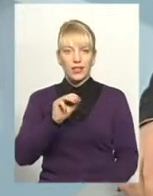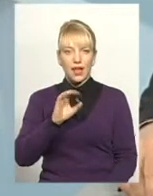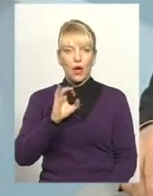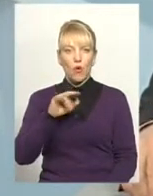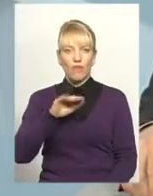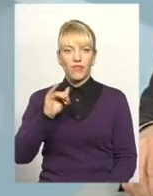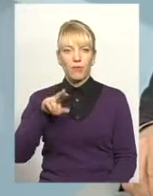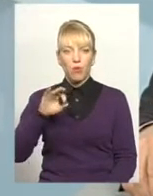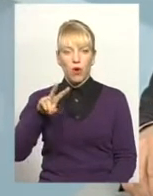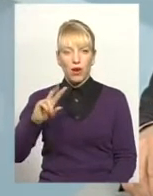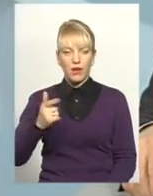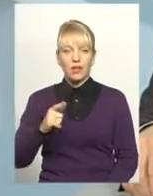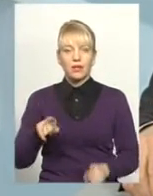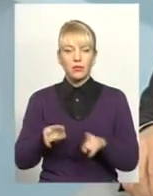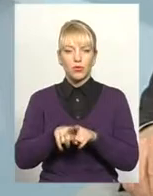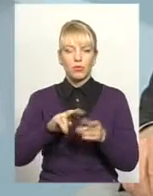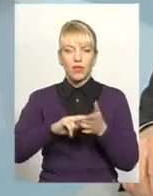плани